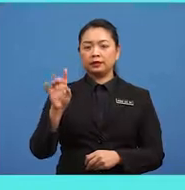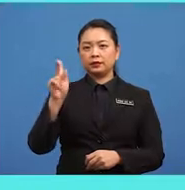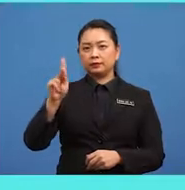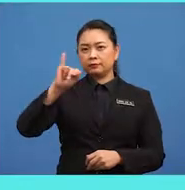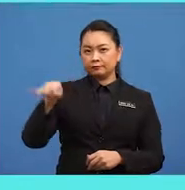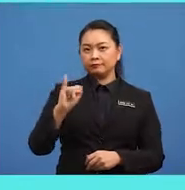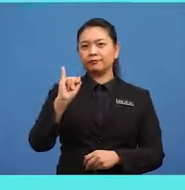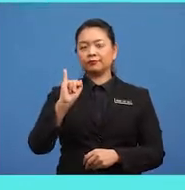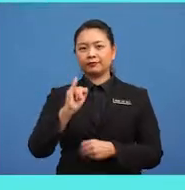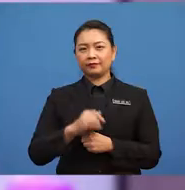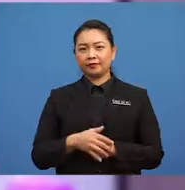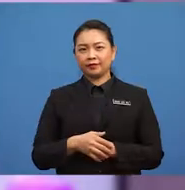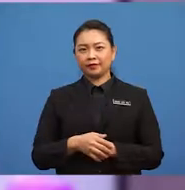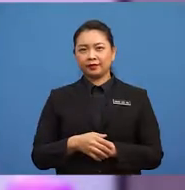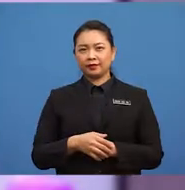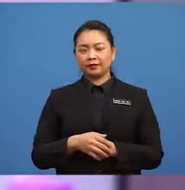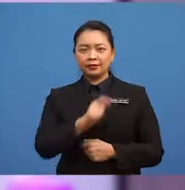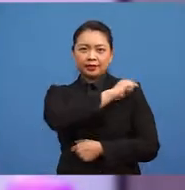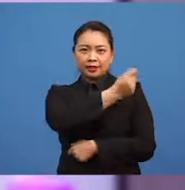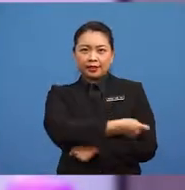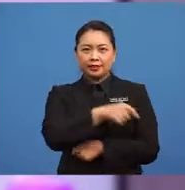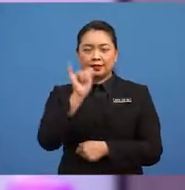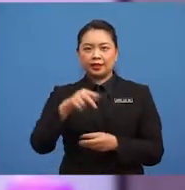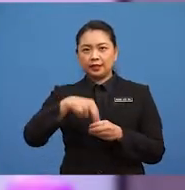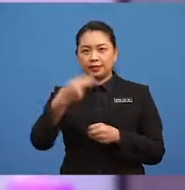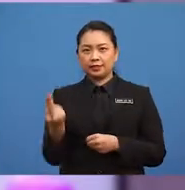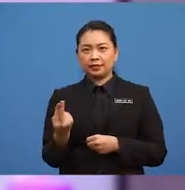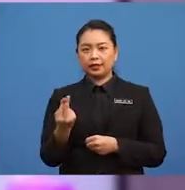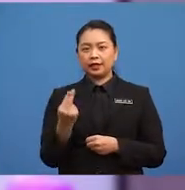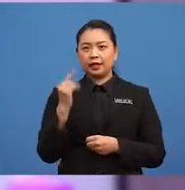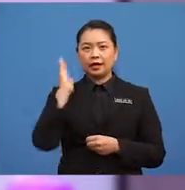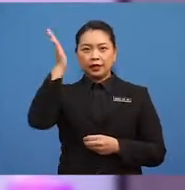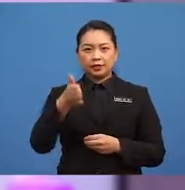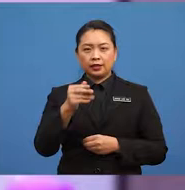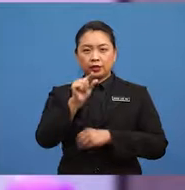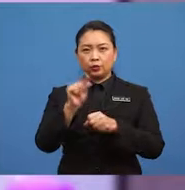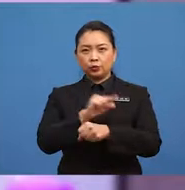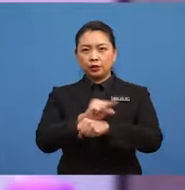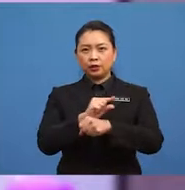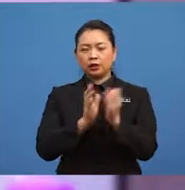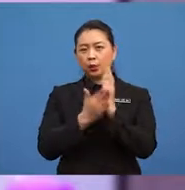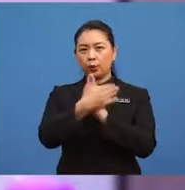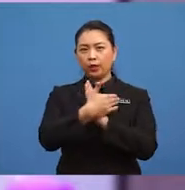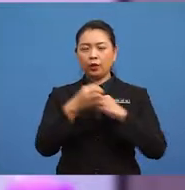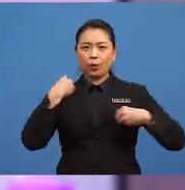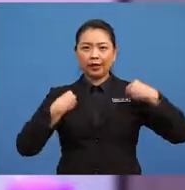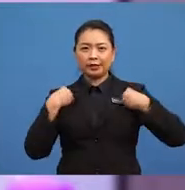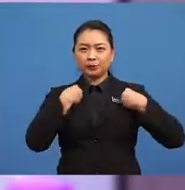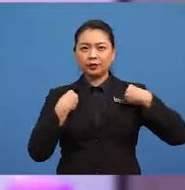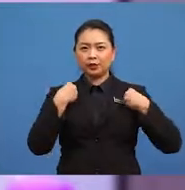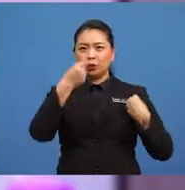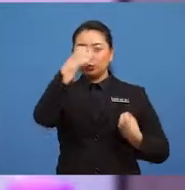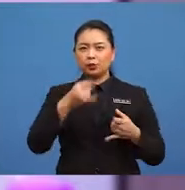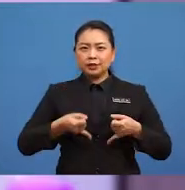2898 kilojoule. Tenaga yang terhasil akan digunakan oleh organisma